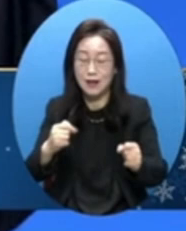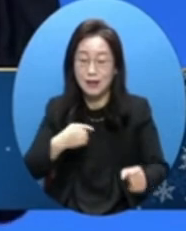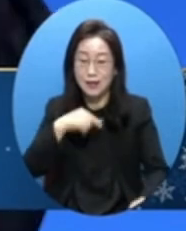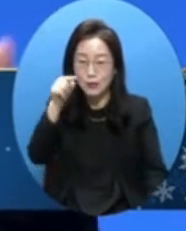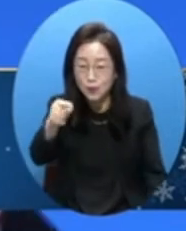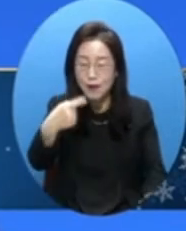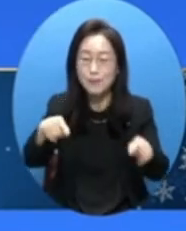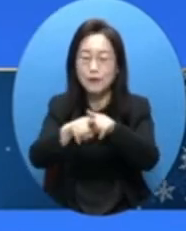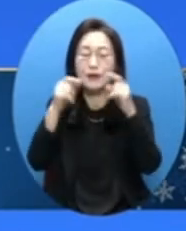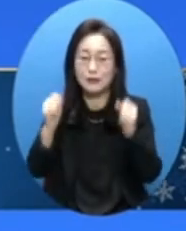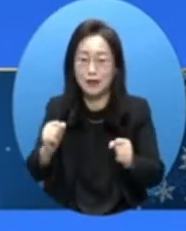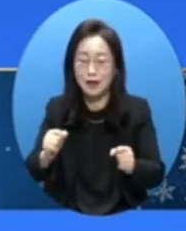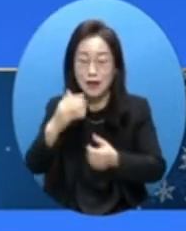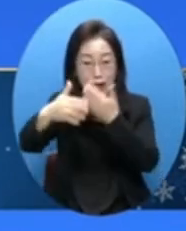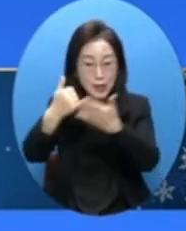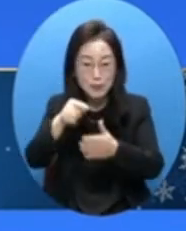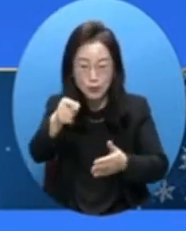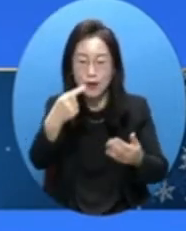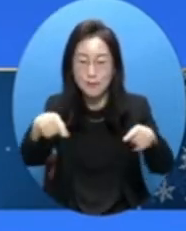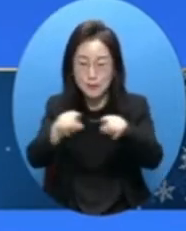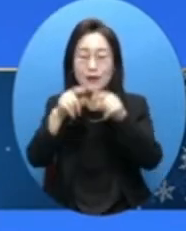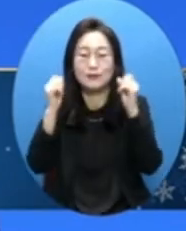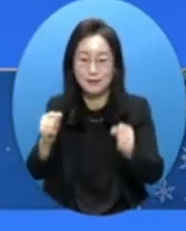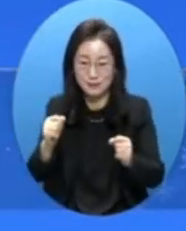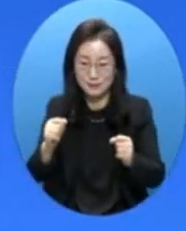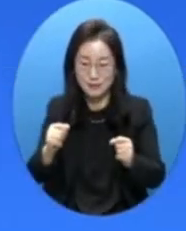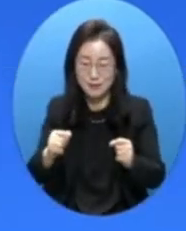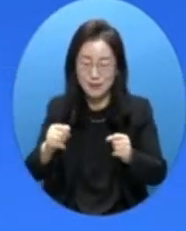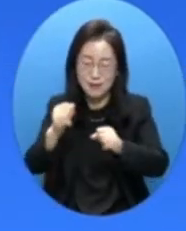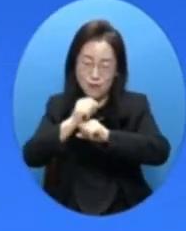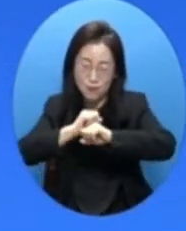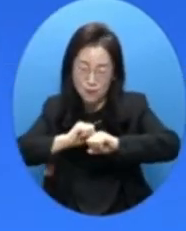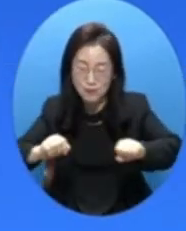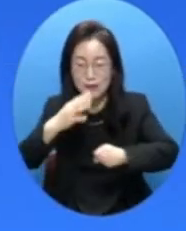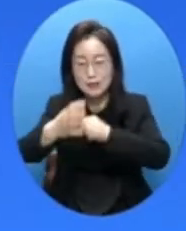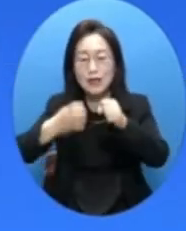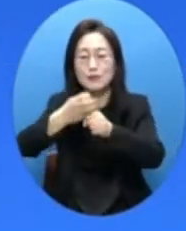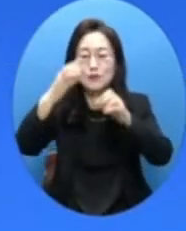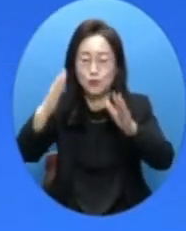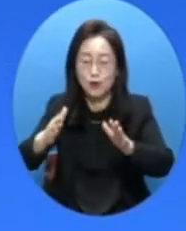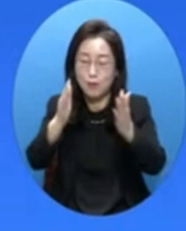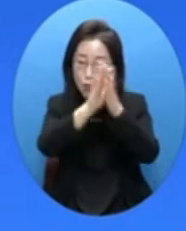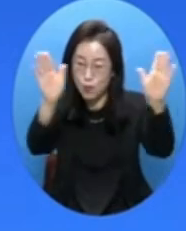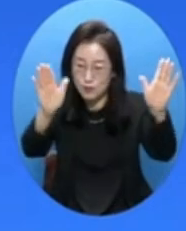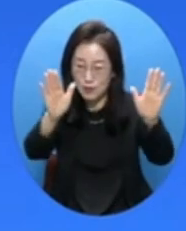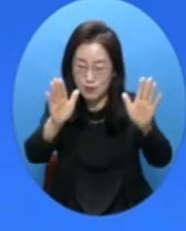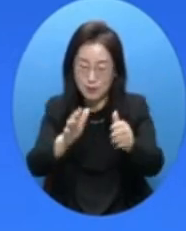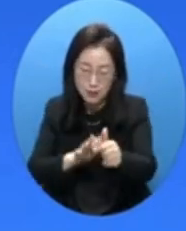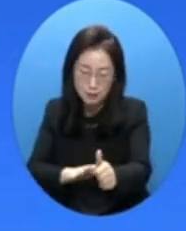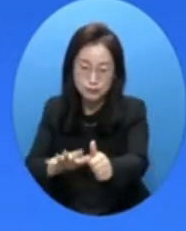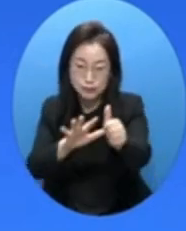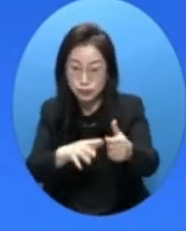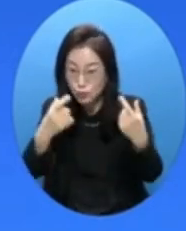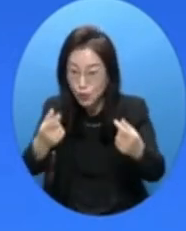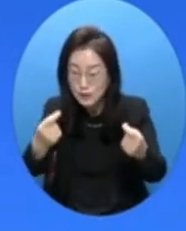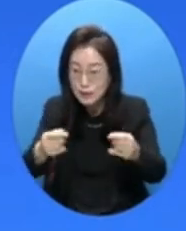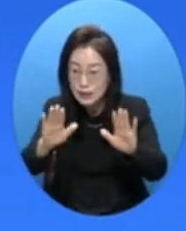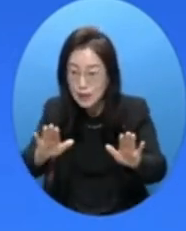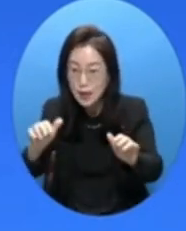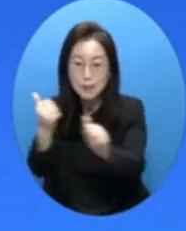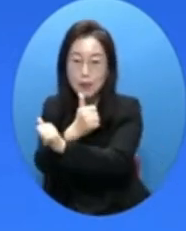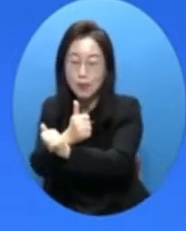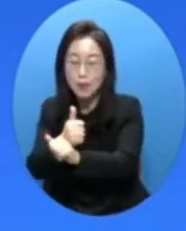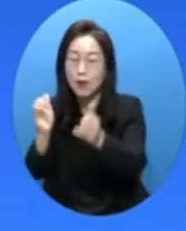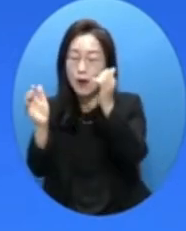너와 함께하리라. 내가 너와 함께하리라. 광야 40년을 모세와 함께했던 것처럼 이제 여호수아와 함께하여